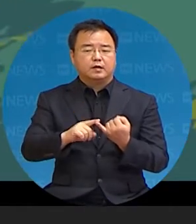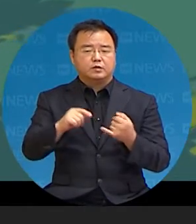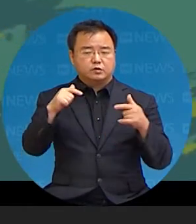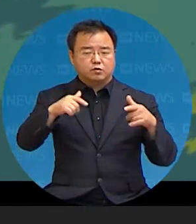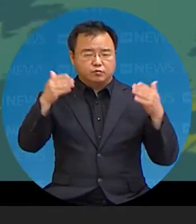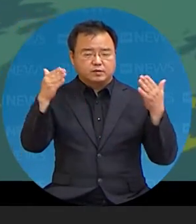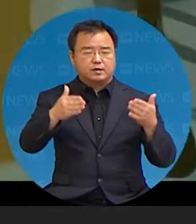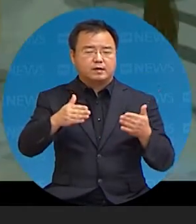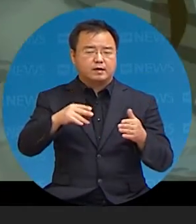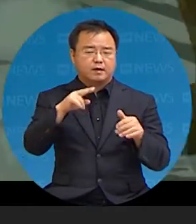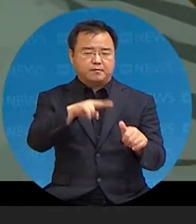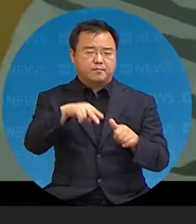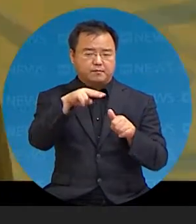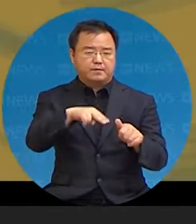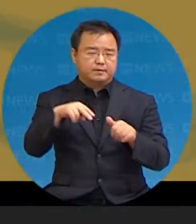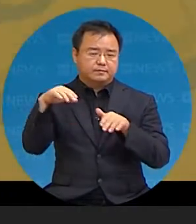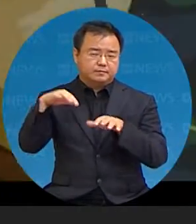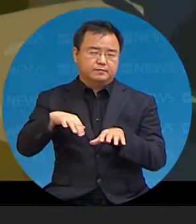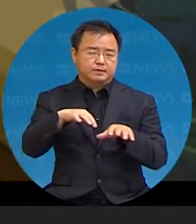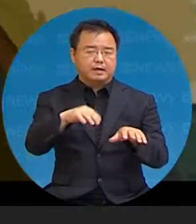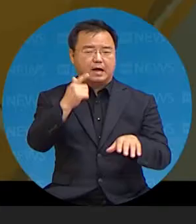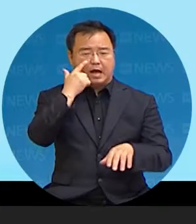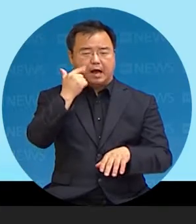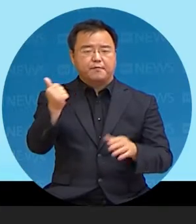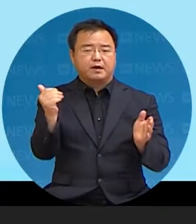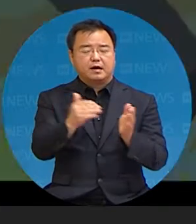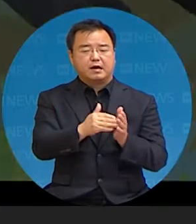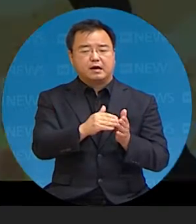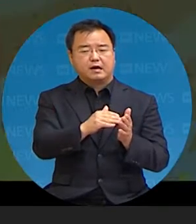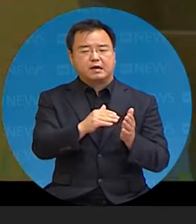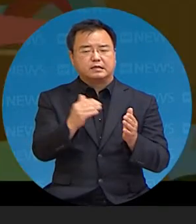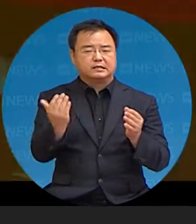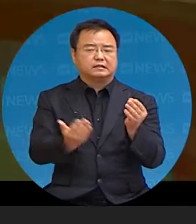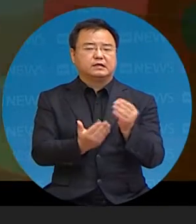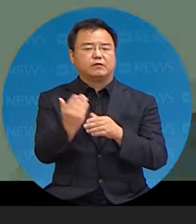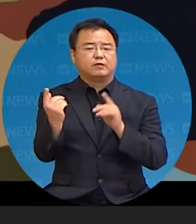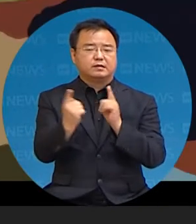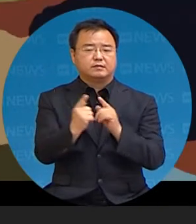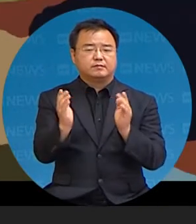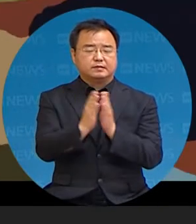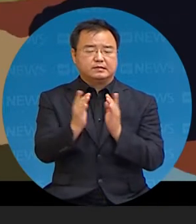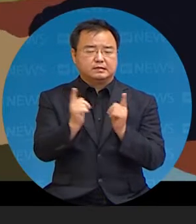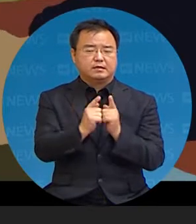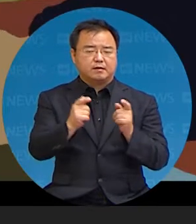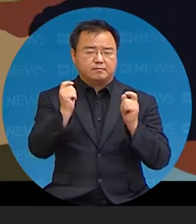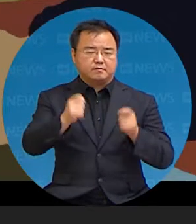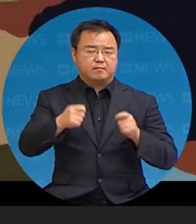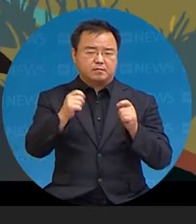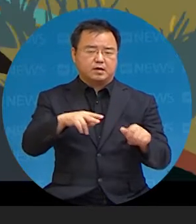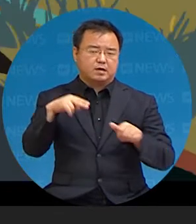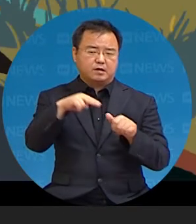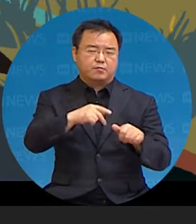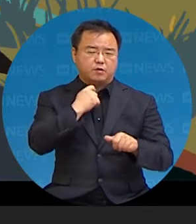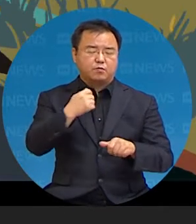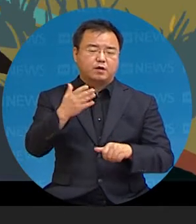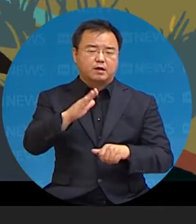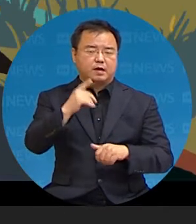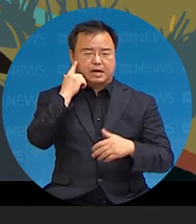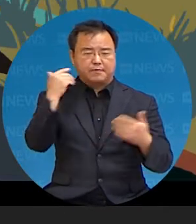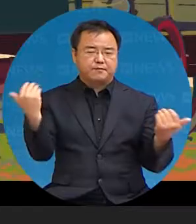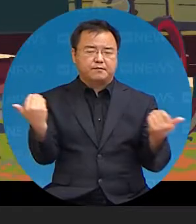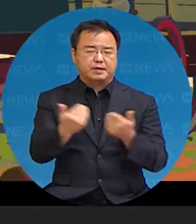합류합니다. 설상가상으로 아빠마저 사고를 당하고 직접 마차를 몰아보려 하지만 극심한 반대에